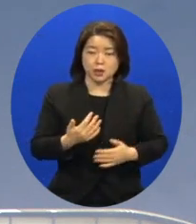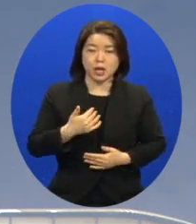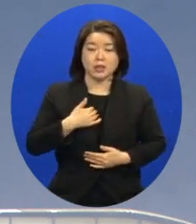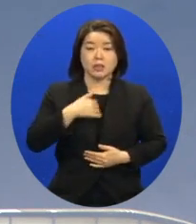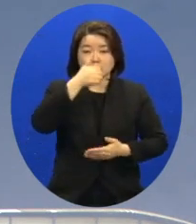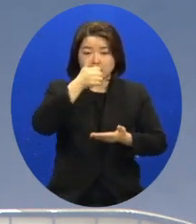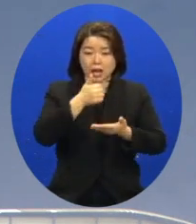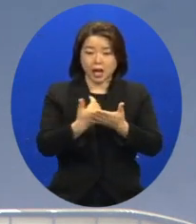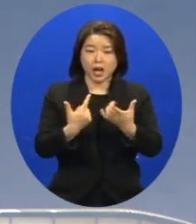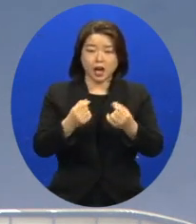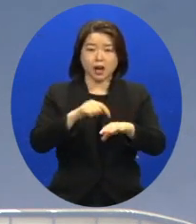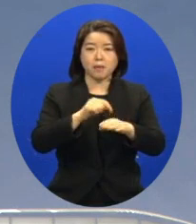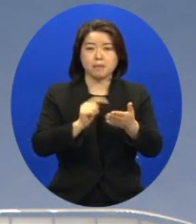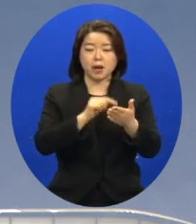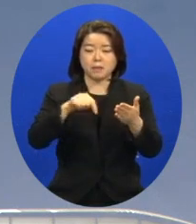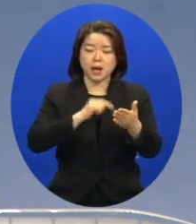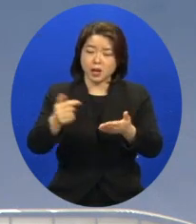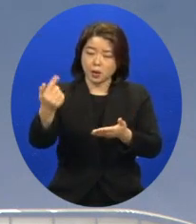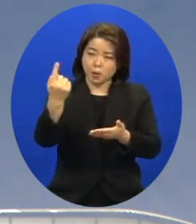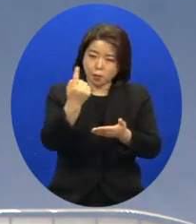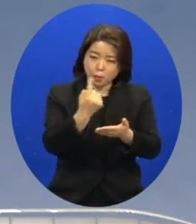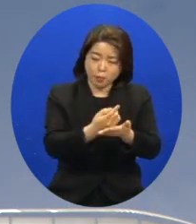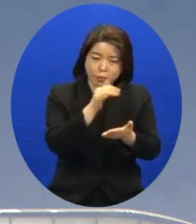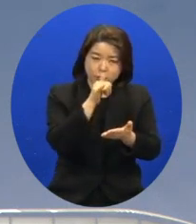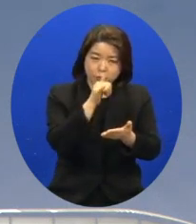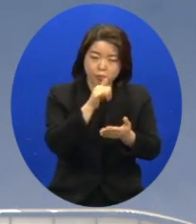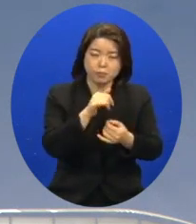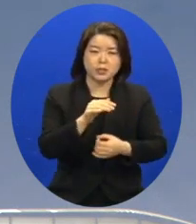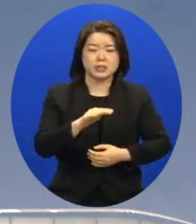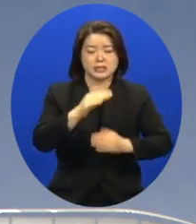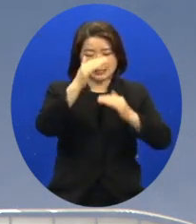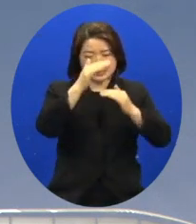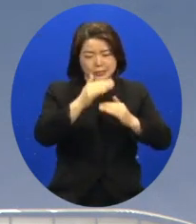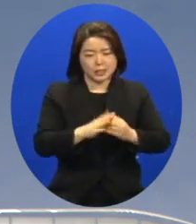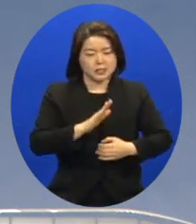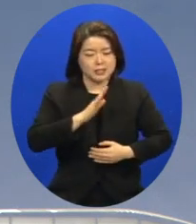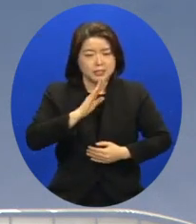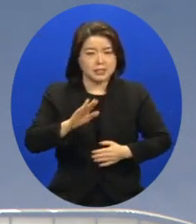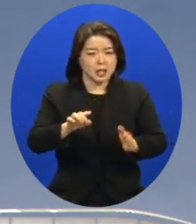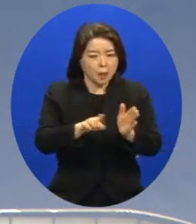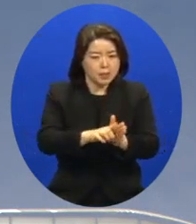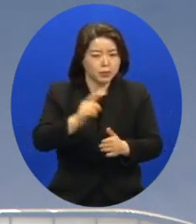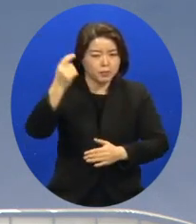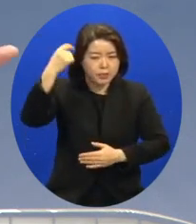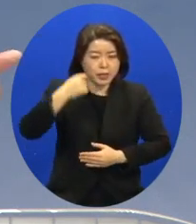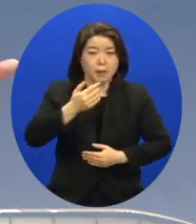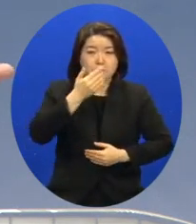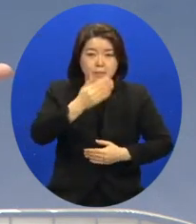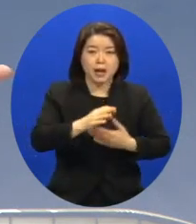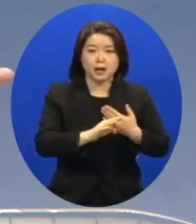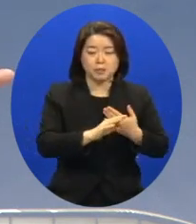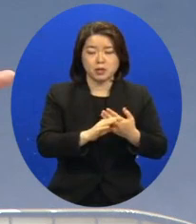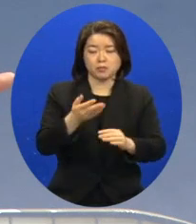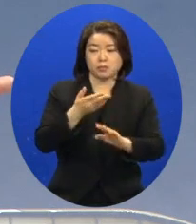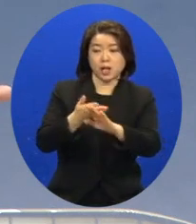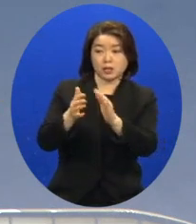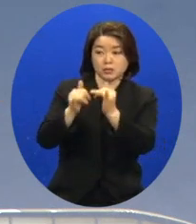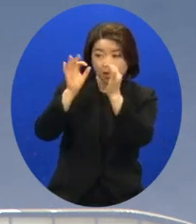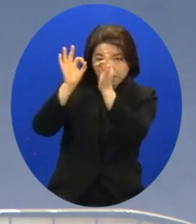안에도 오셨구나, 이 사실이 진짜 믿어지고 느껴지면 다른 사람도 그렇게 보게 되는 겁니다.